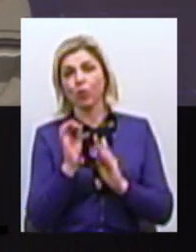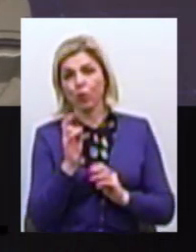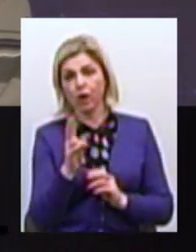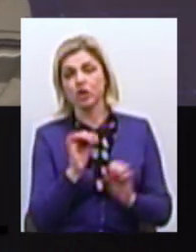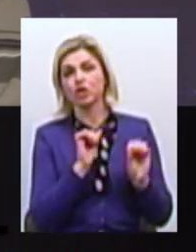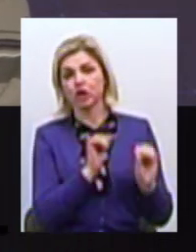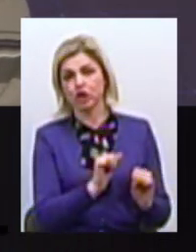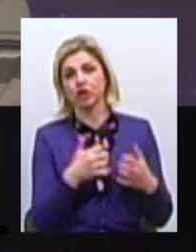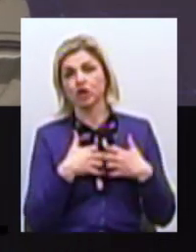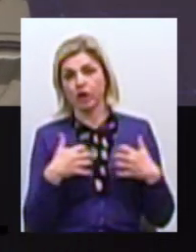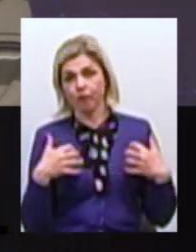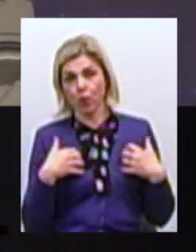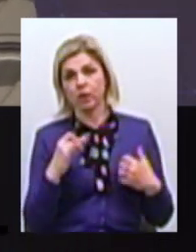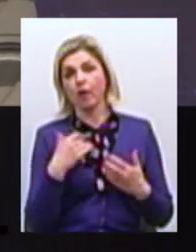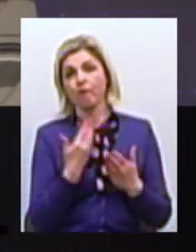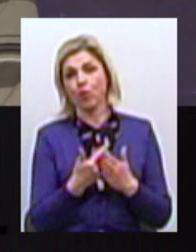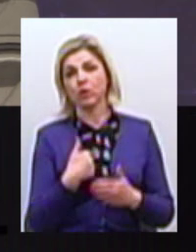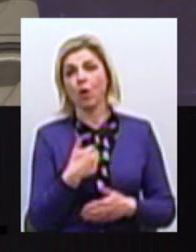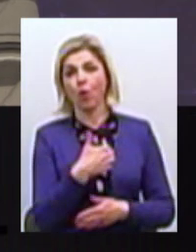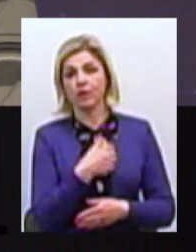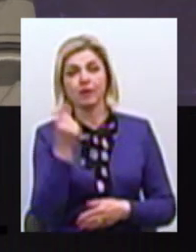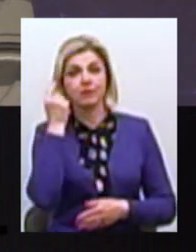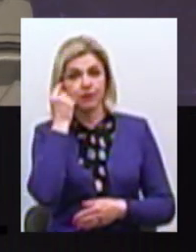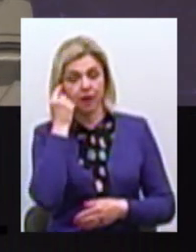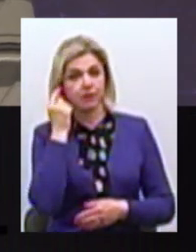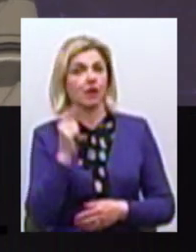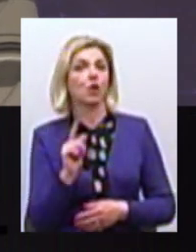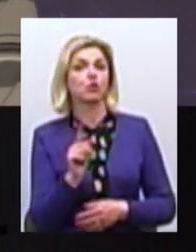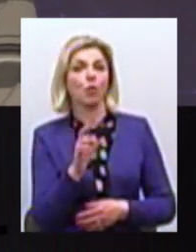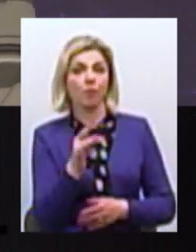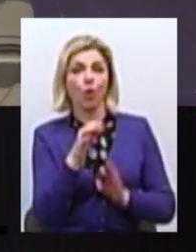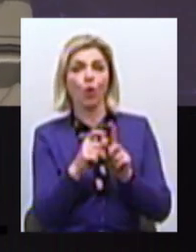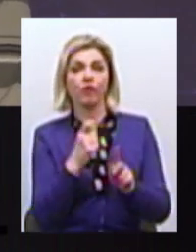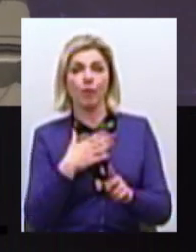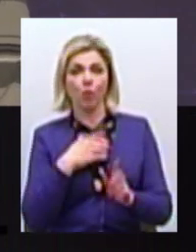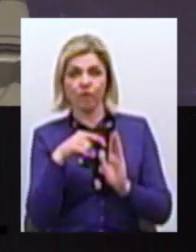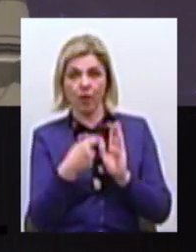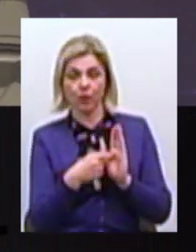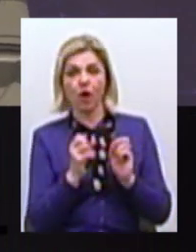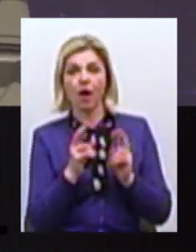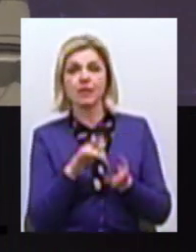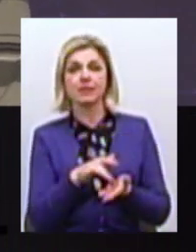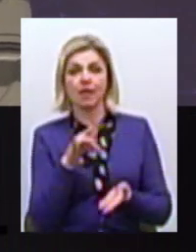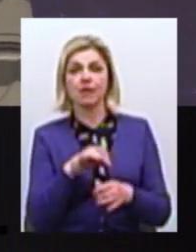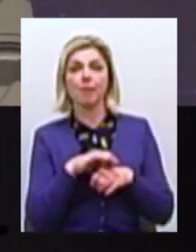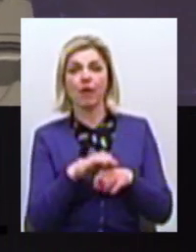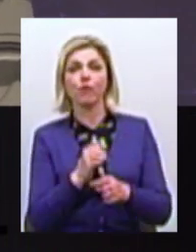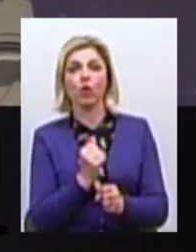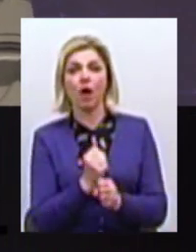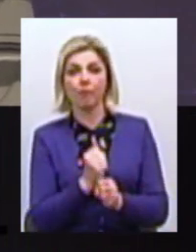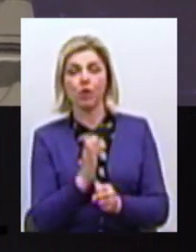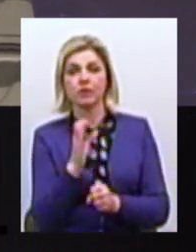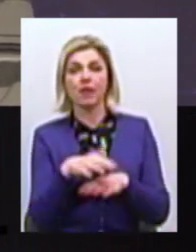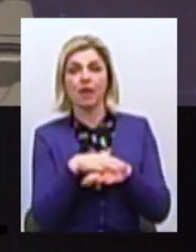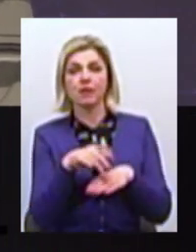животных на страничку. И вот я хотела бы знать, и чтобы ответил на мой вопрос, как Центр проводит работу с